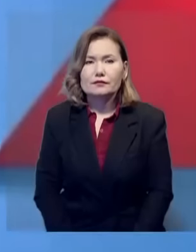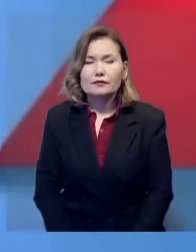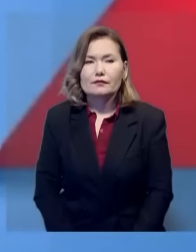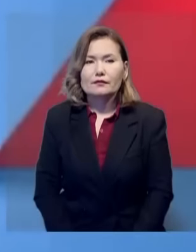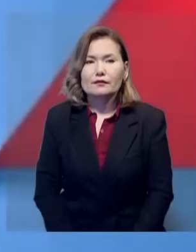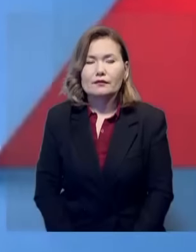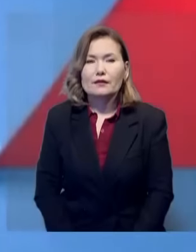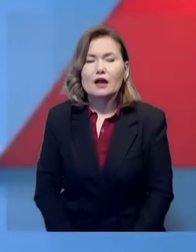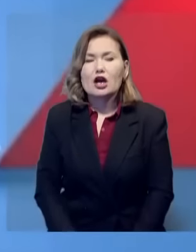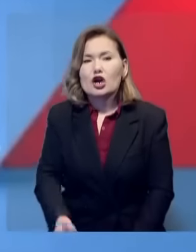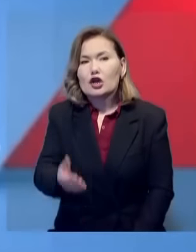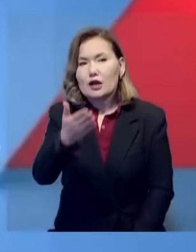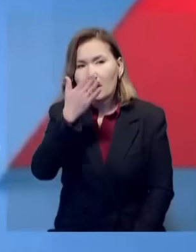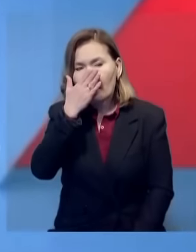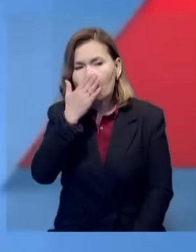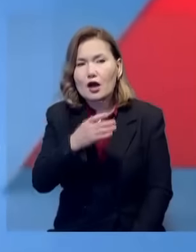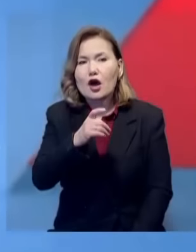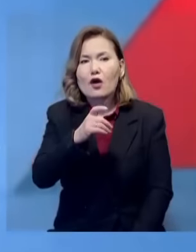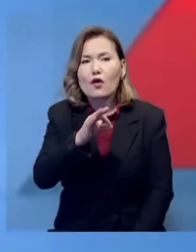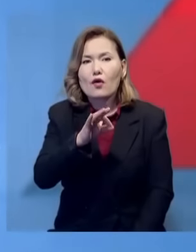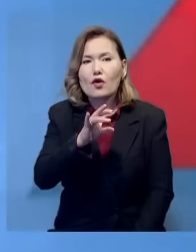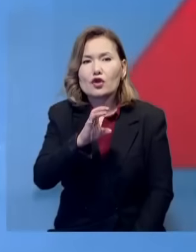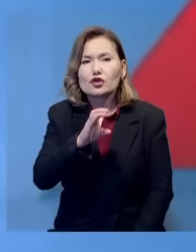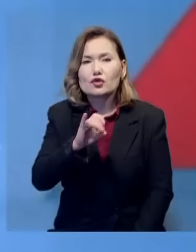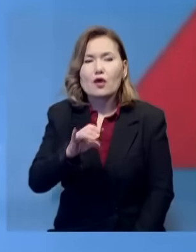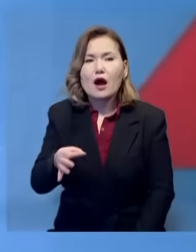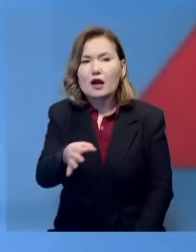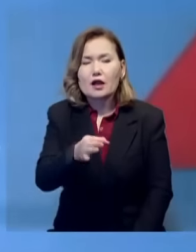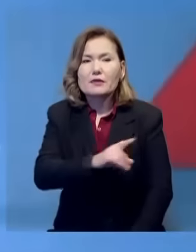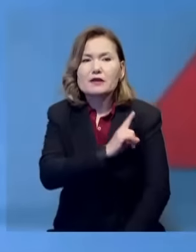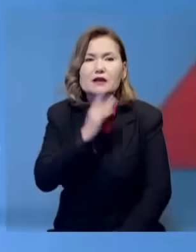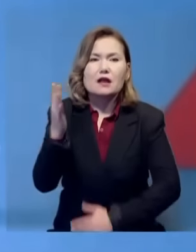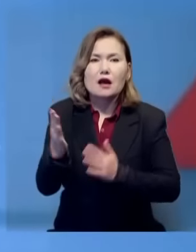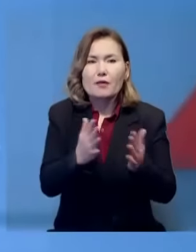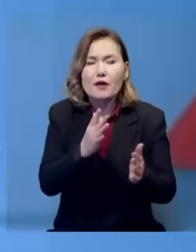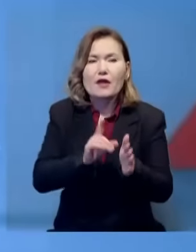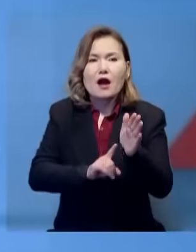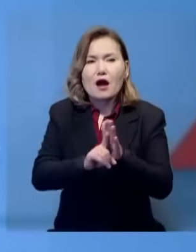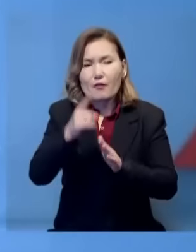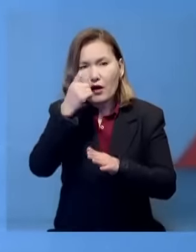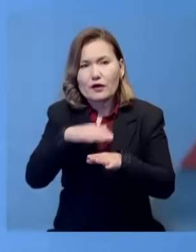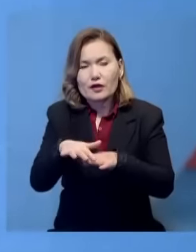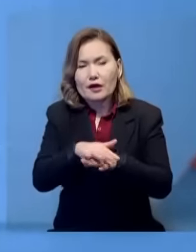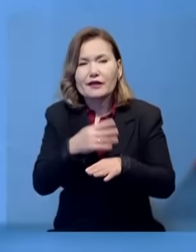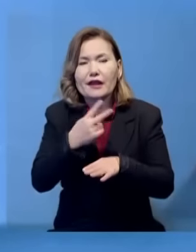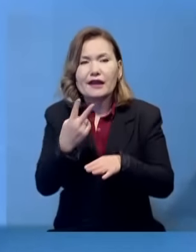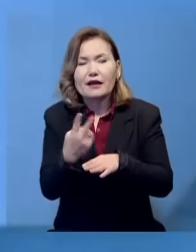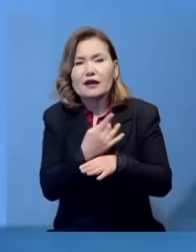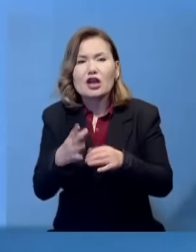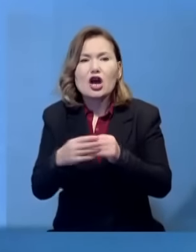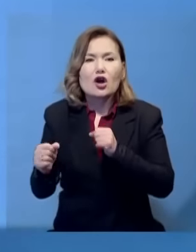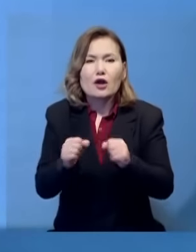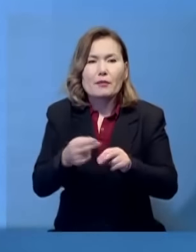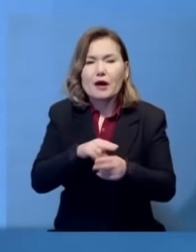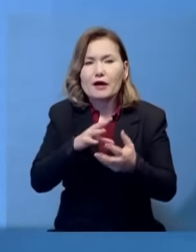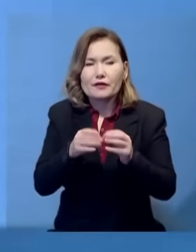Енді жаһанды шарлап қайтайық. Жапонияның Хонсю аралында цунами қаупі жарияланды. Өйткені мұнда екі рет жер сілкінді. Қос зілзала аралдың